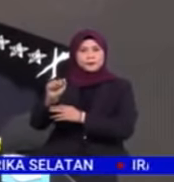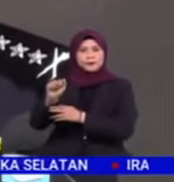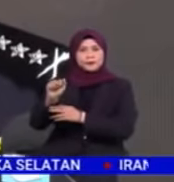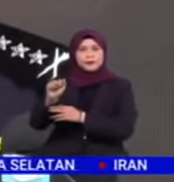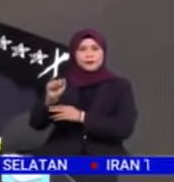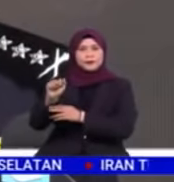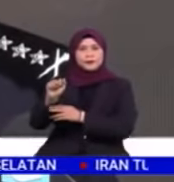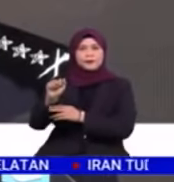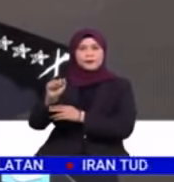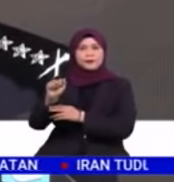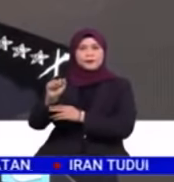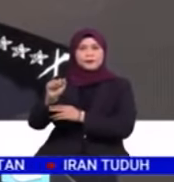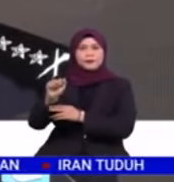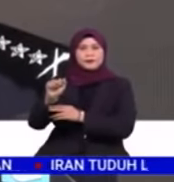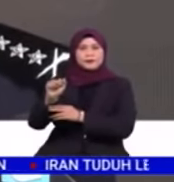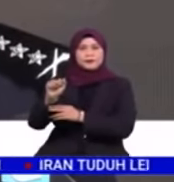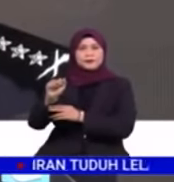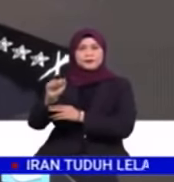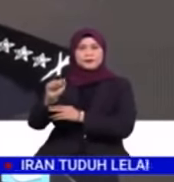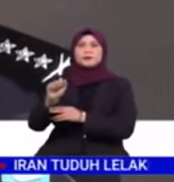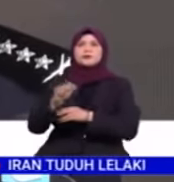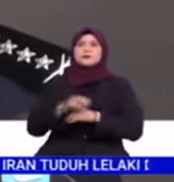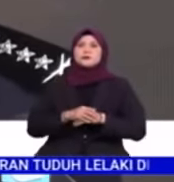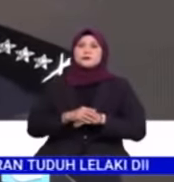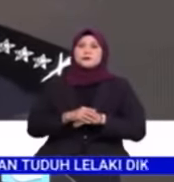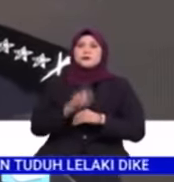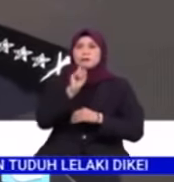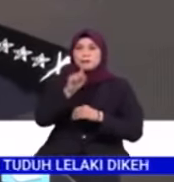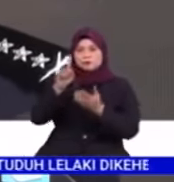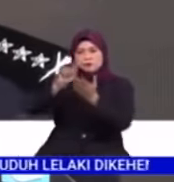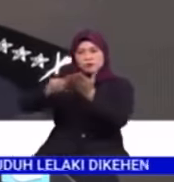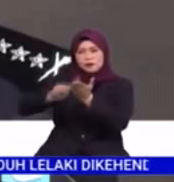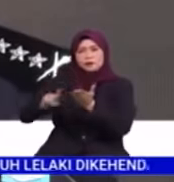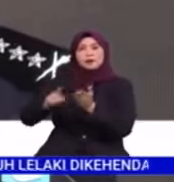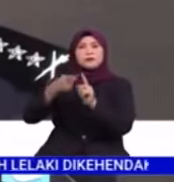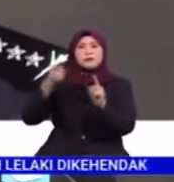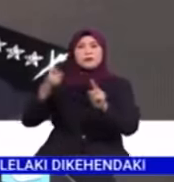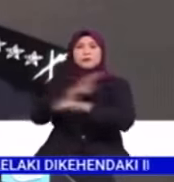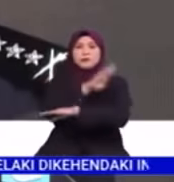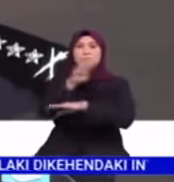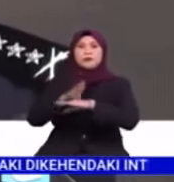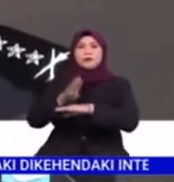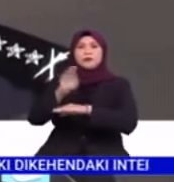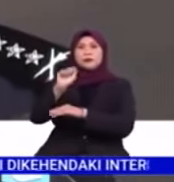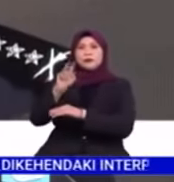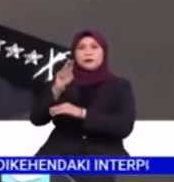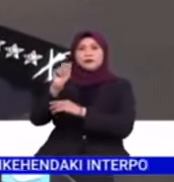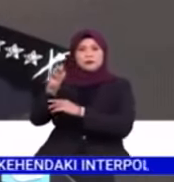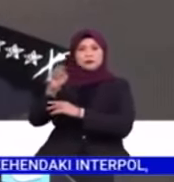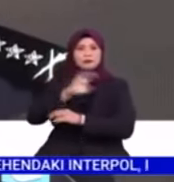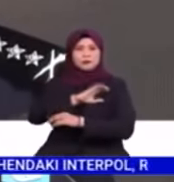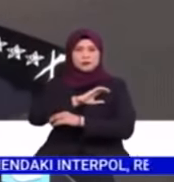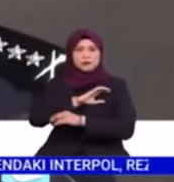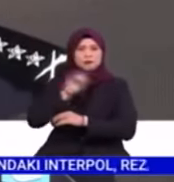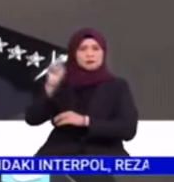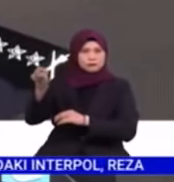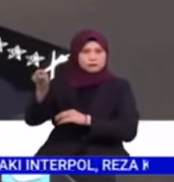senep Hamidi selesaiin dijalankan oleh pihak pokemon-pokemon Dana